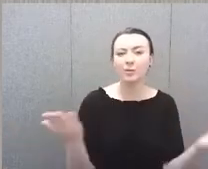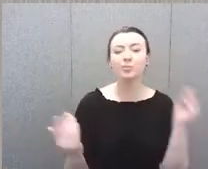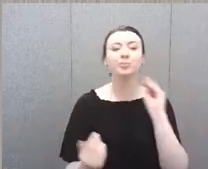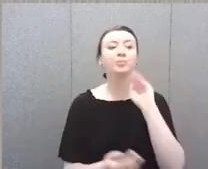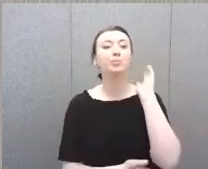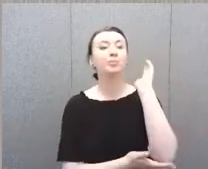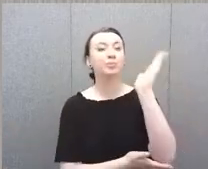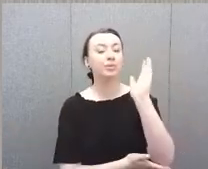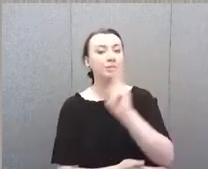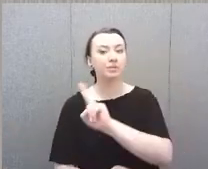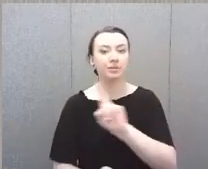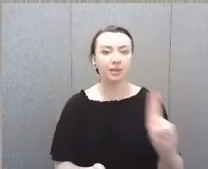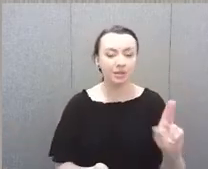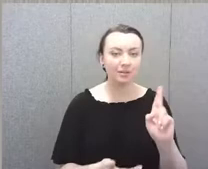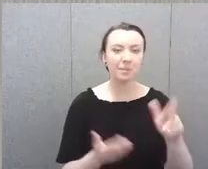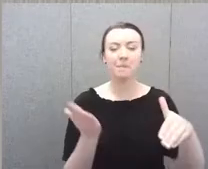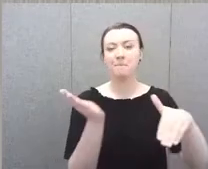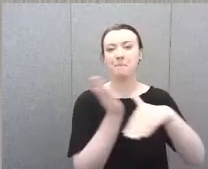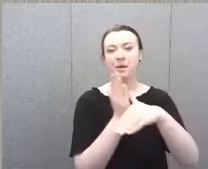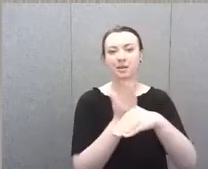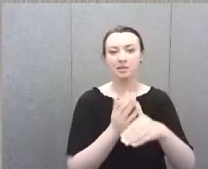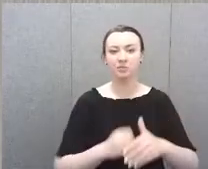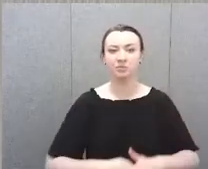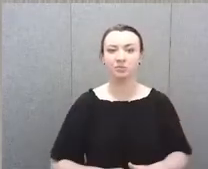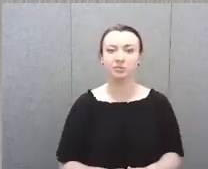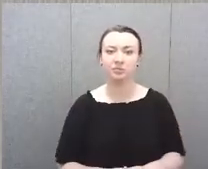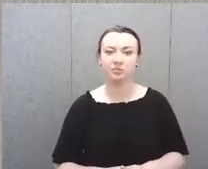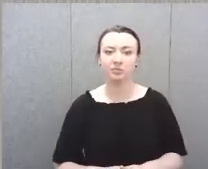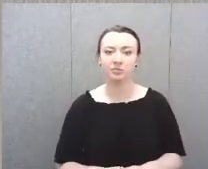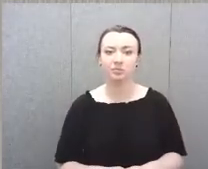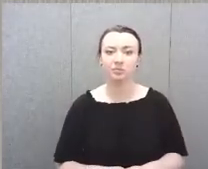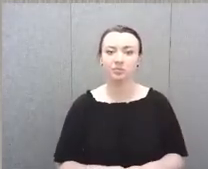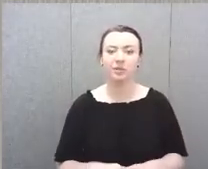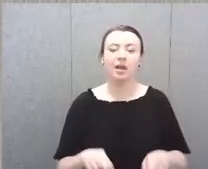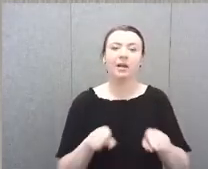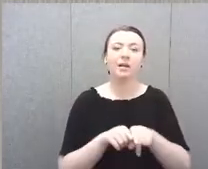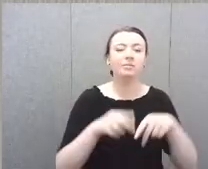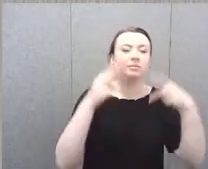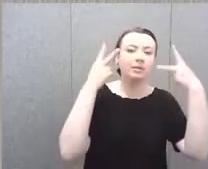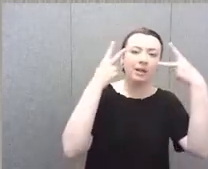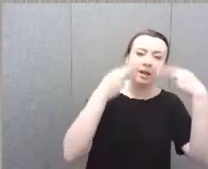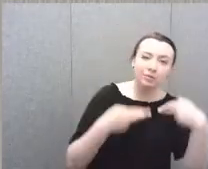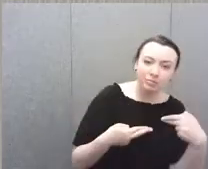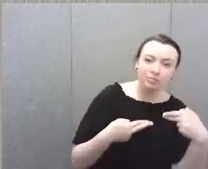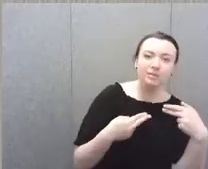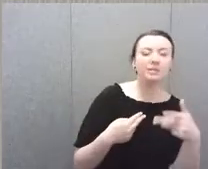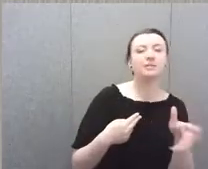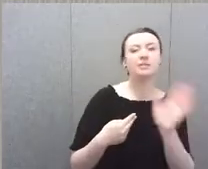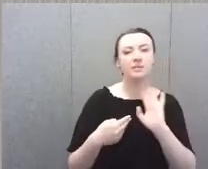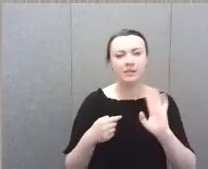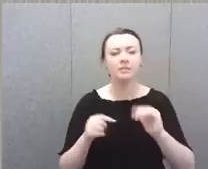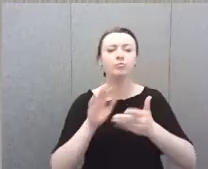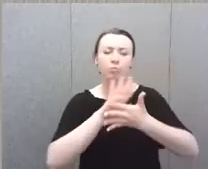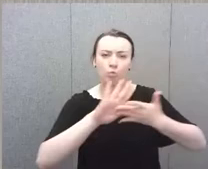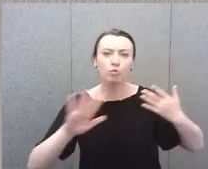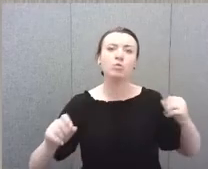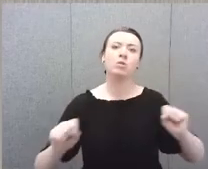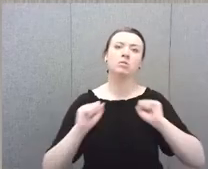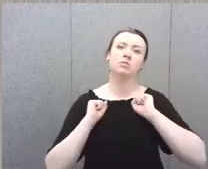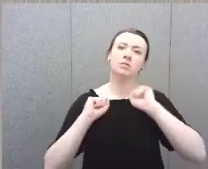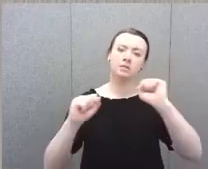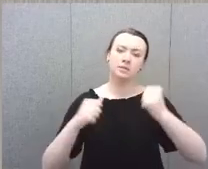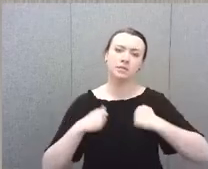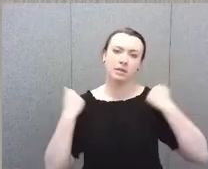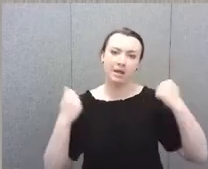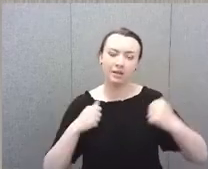речей, вдохновляющих мыслей, поможет нам не заснуть на наших достижениях, не